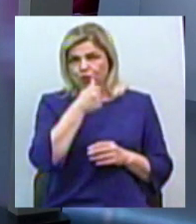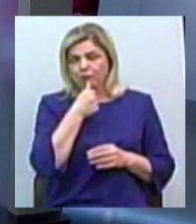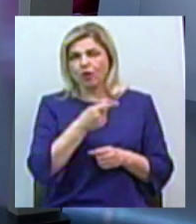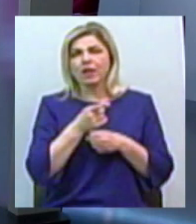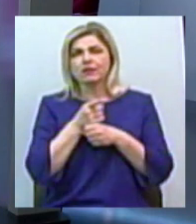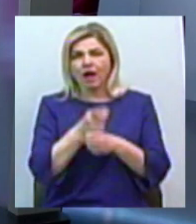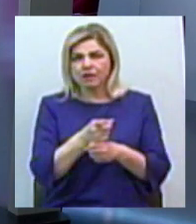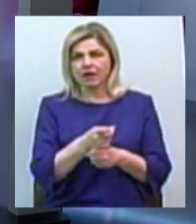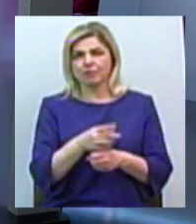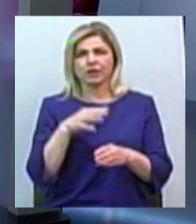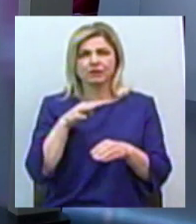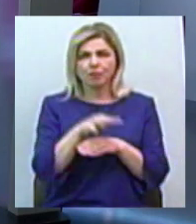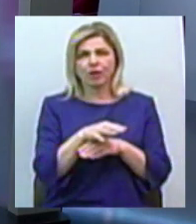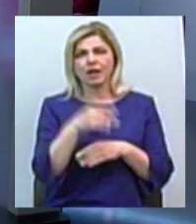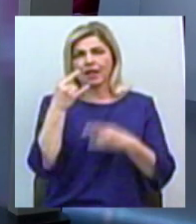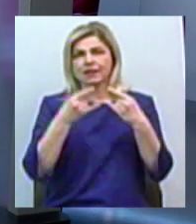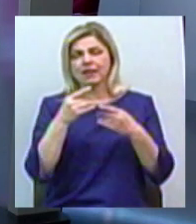танками штурмували телецентри.